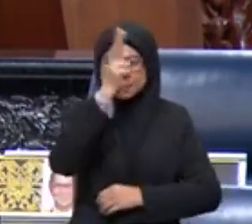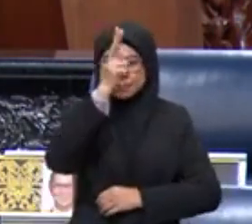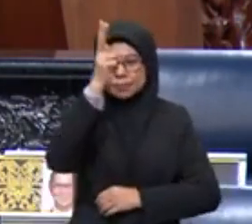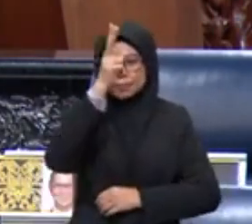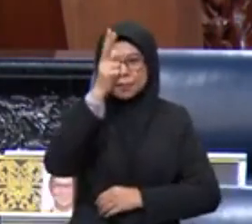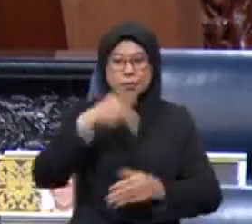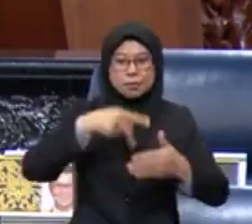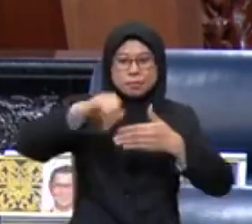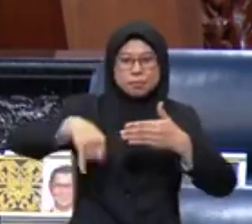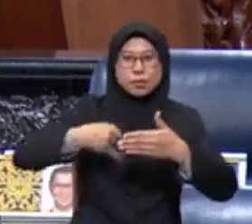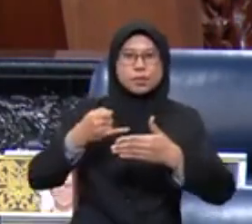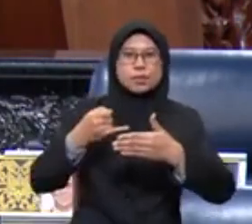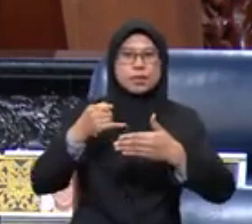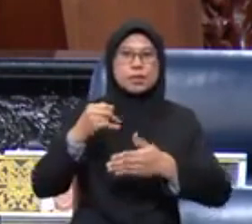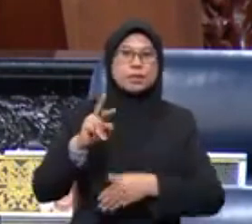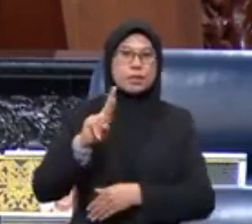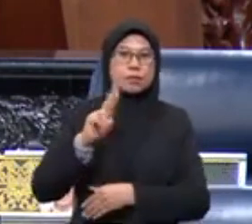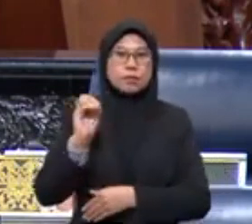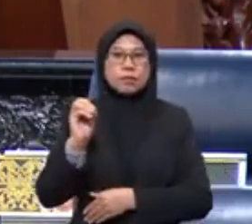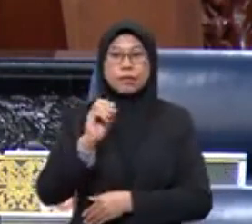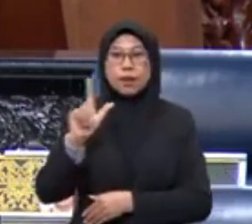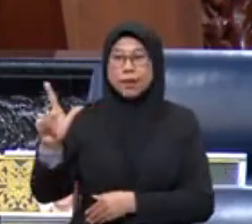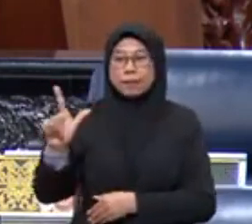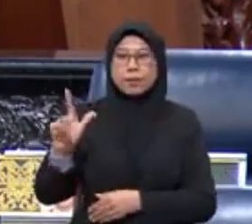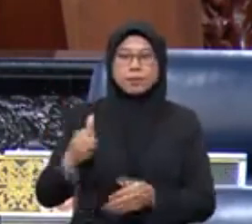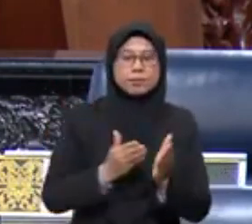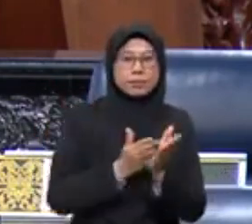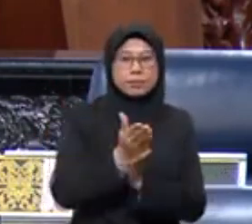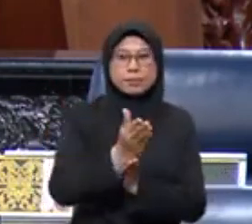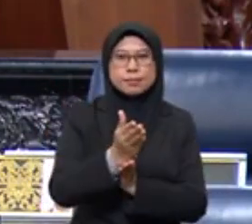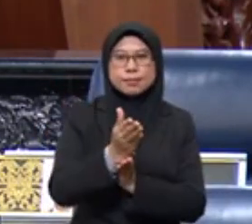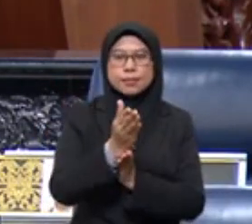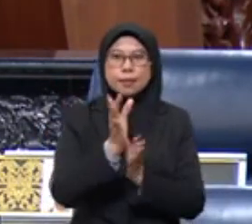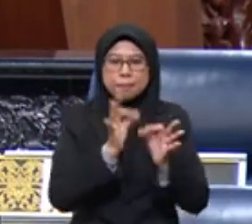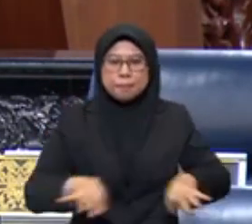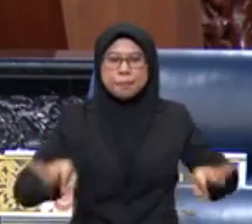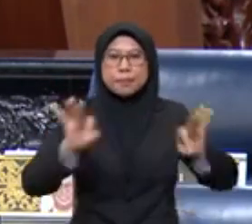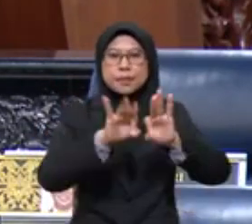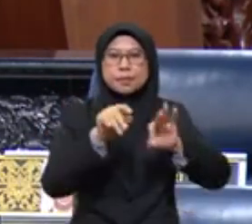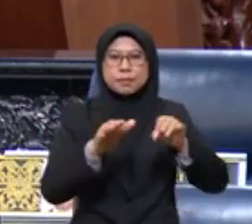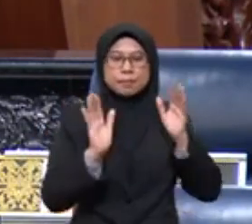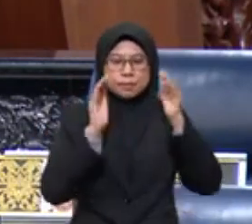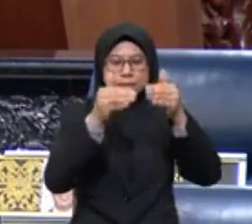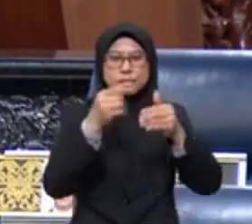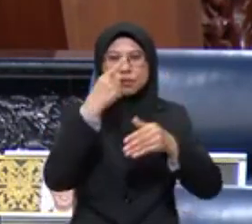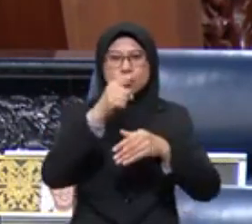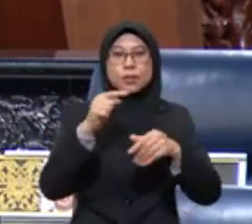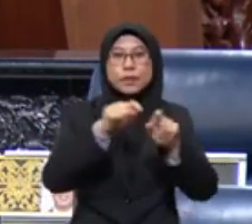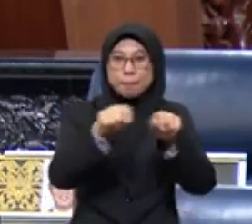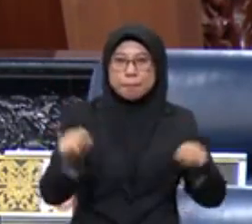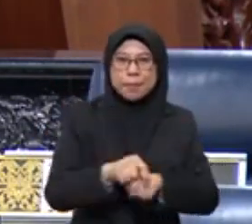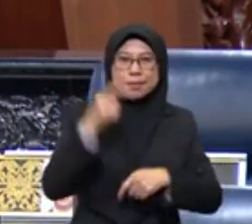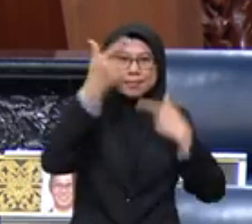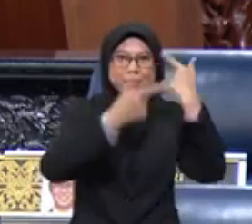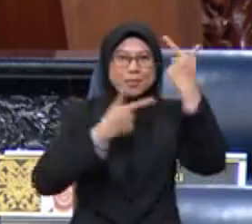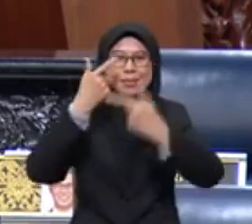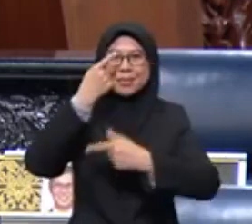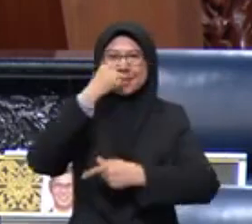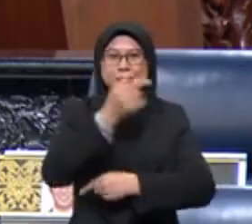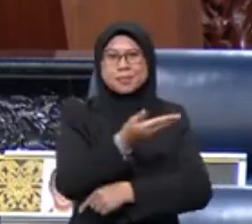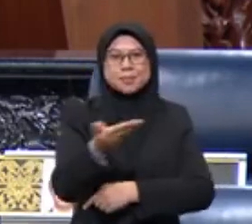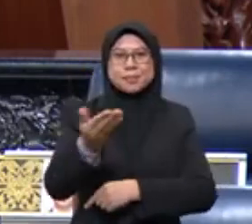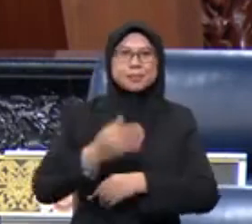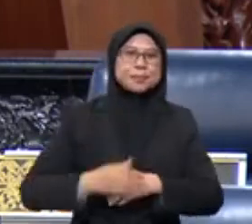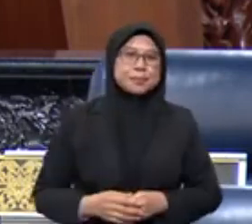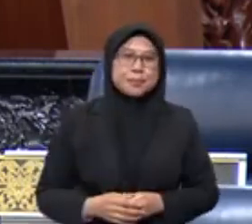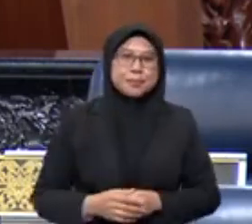supaya projek River of Life diteruskan dan diberi keutamaan supaya terus menjadi destinasi pelancongan yang menarik buat para